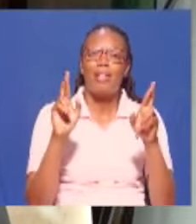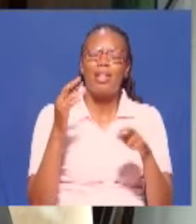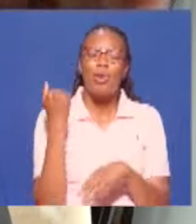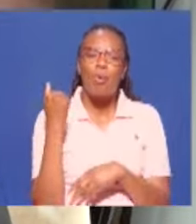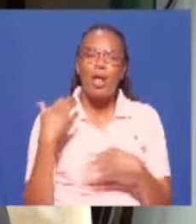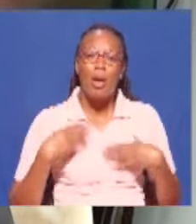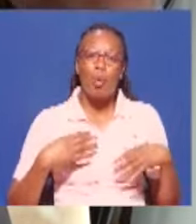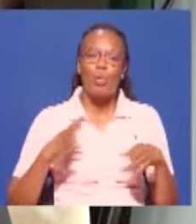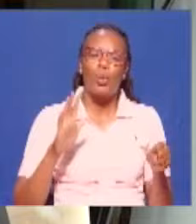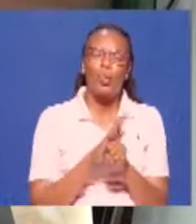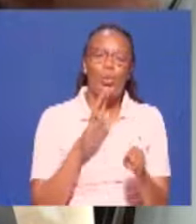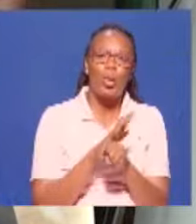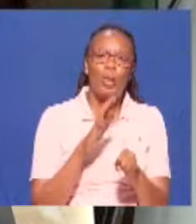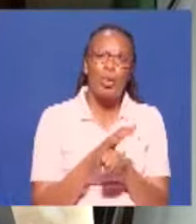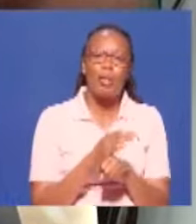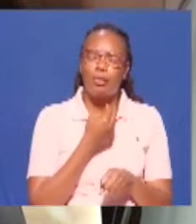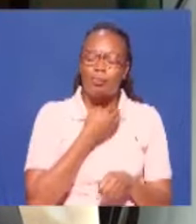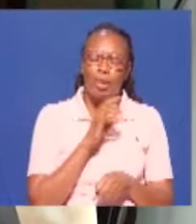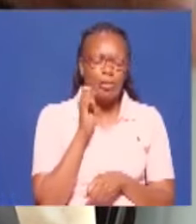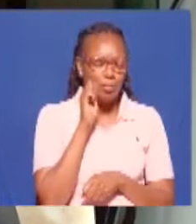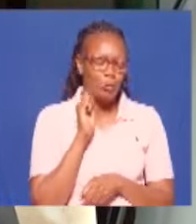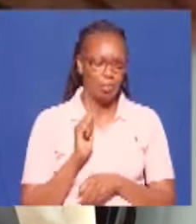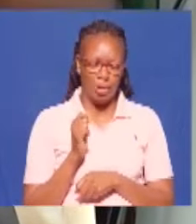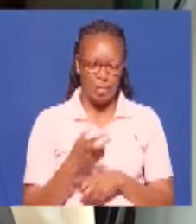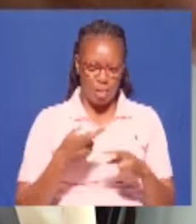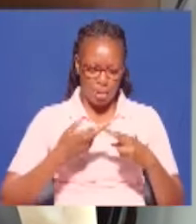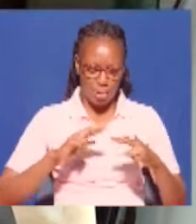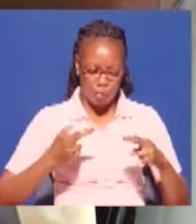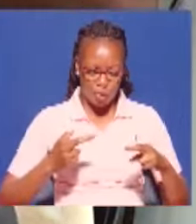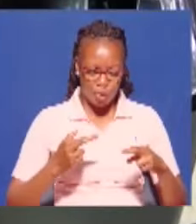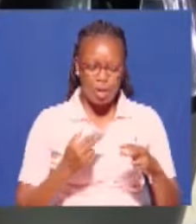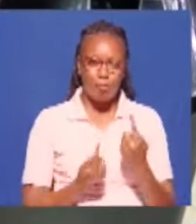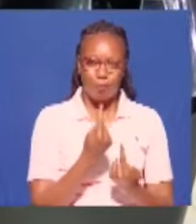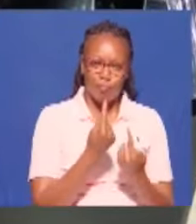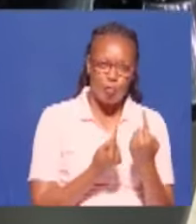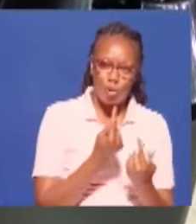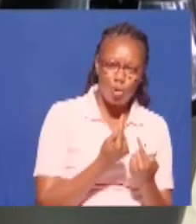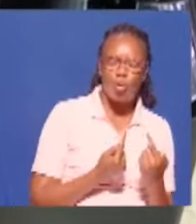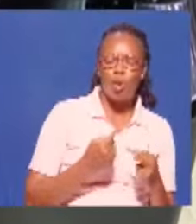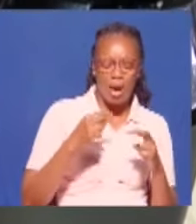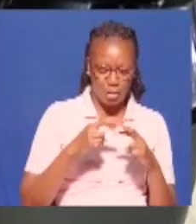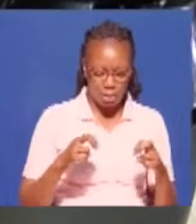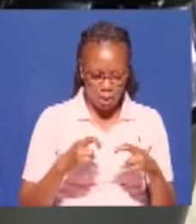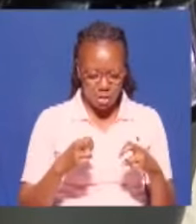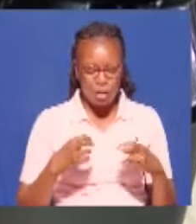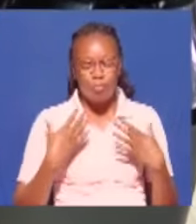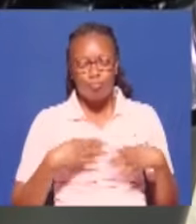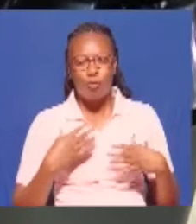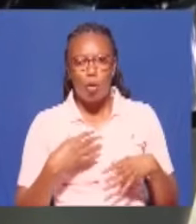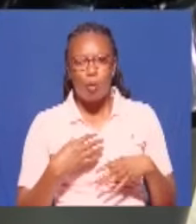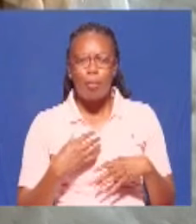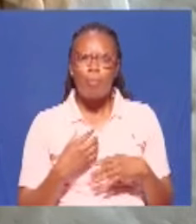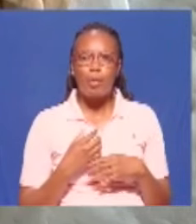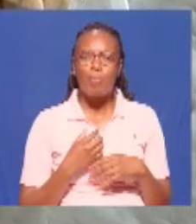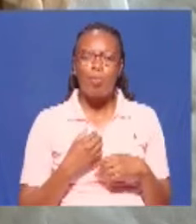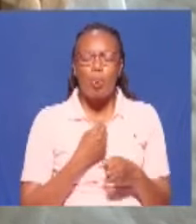Hizi sausage ninatengeneza vegetarians. Watu wenye wanachoose kutokula nyama. I also made